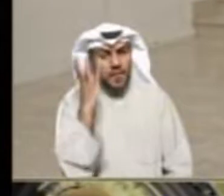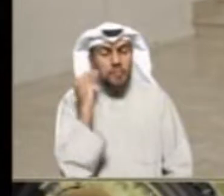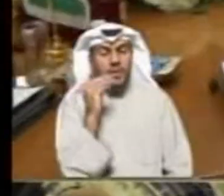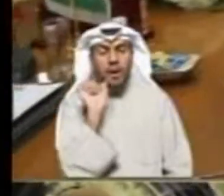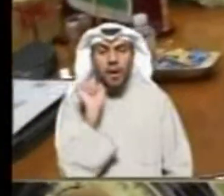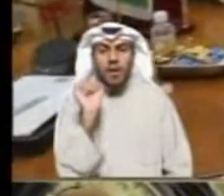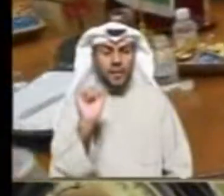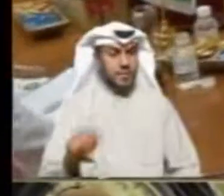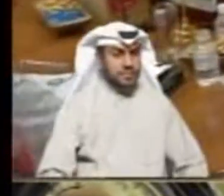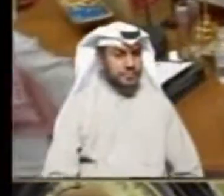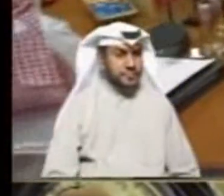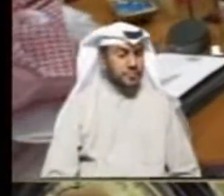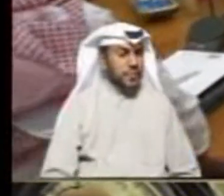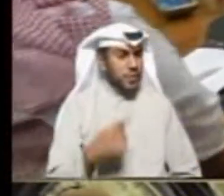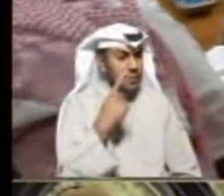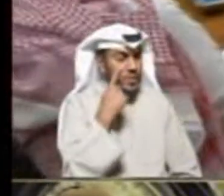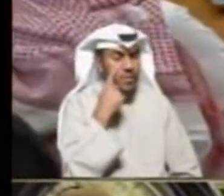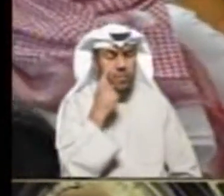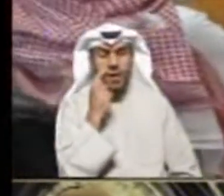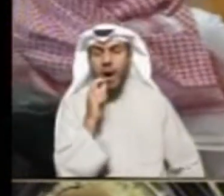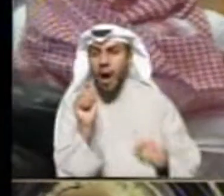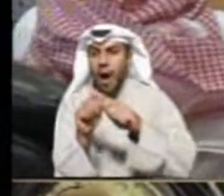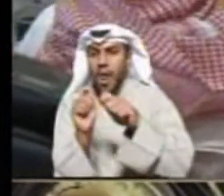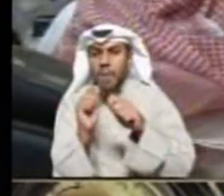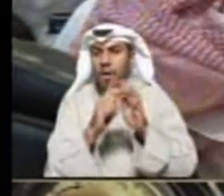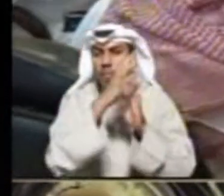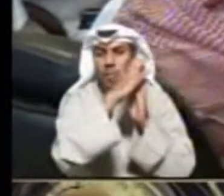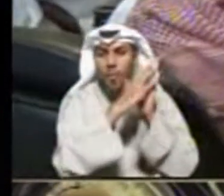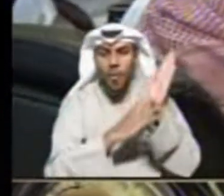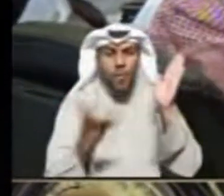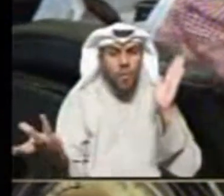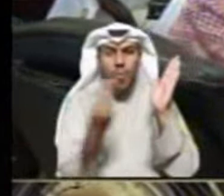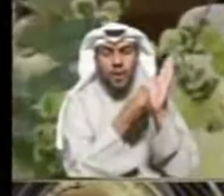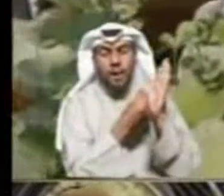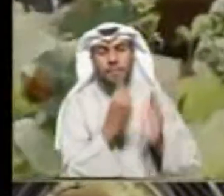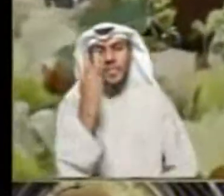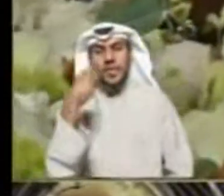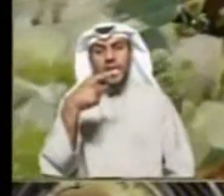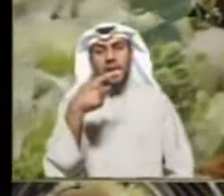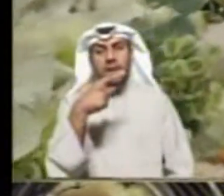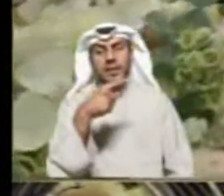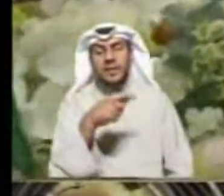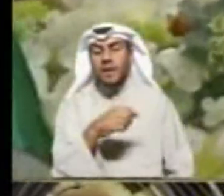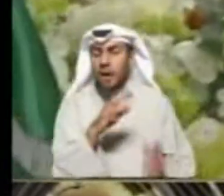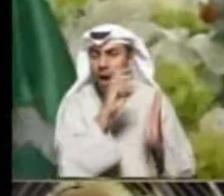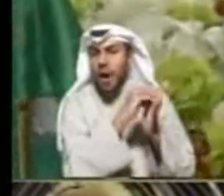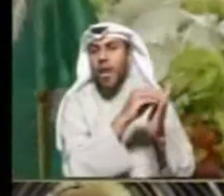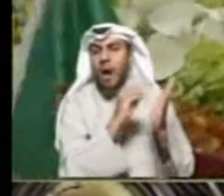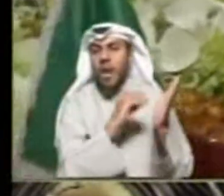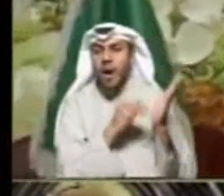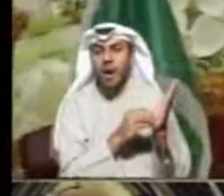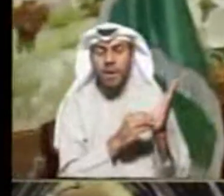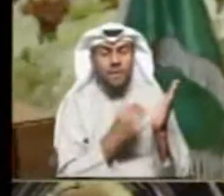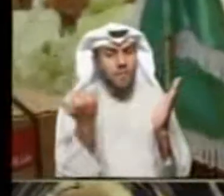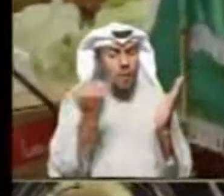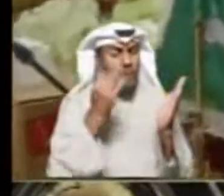الدولية. 13 توصية، الزيارات الميدانية والتدريب المشترك ومبادرات الدول أهم ما جاء في